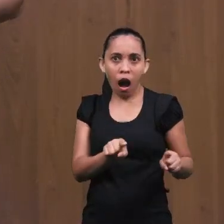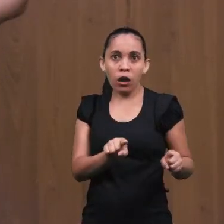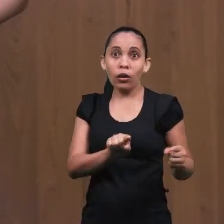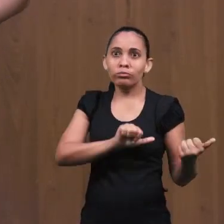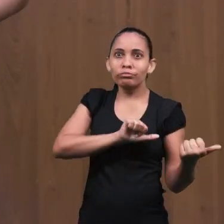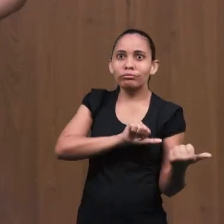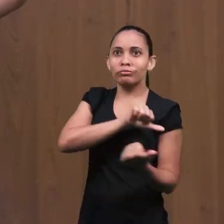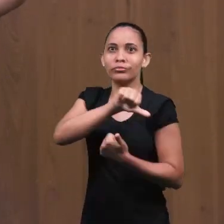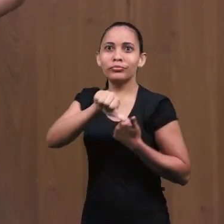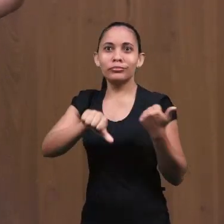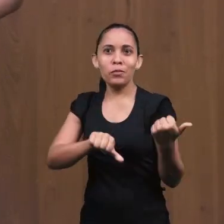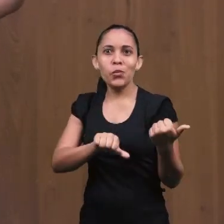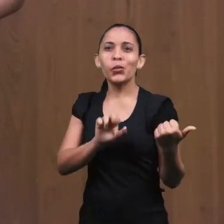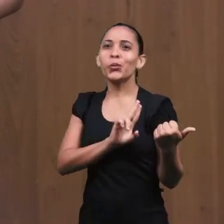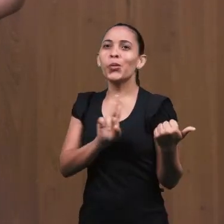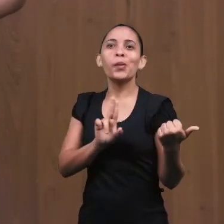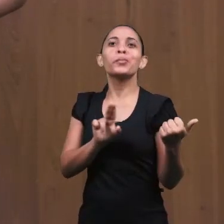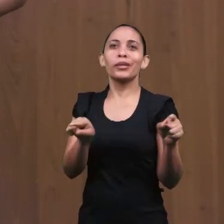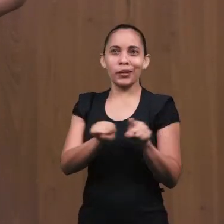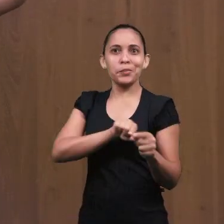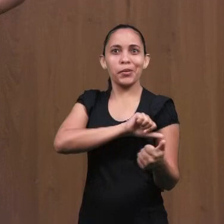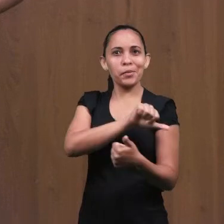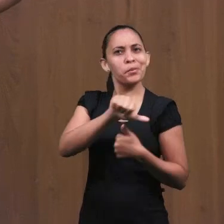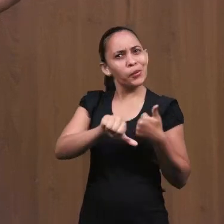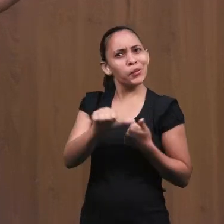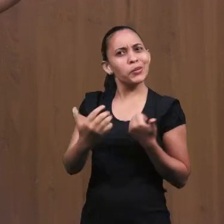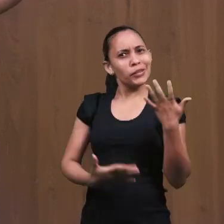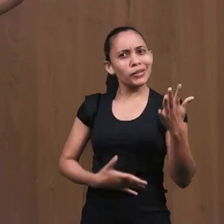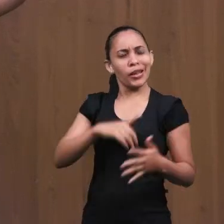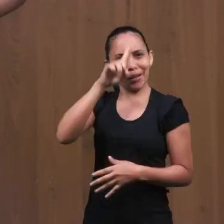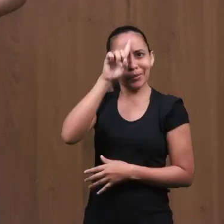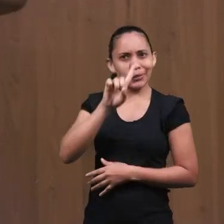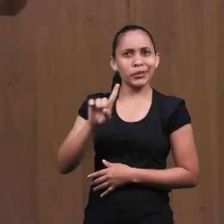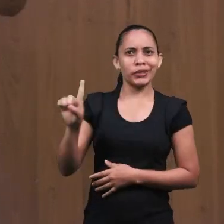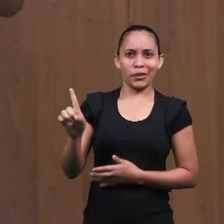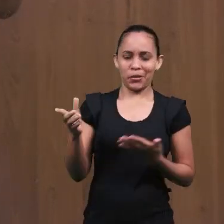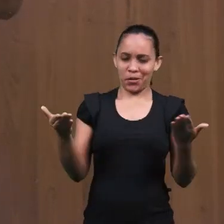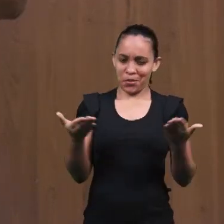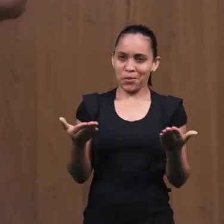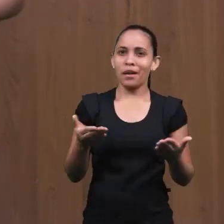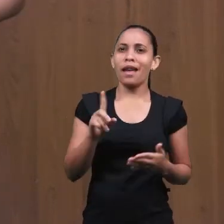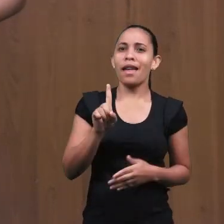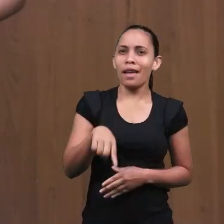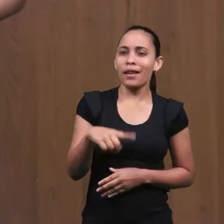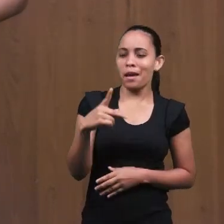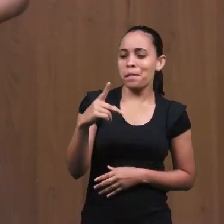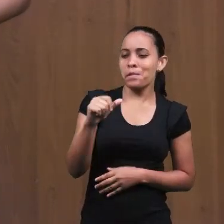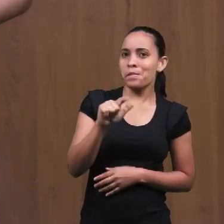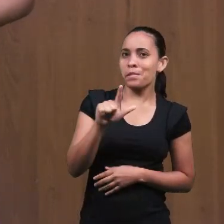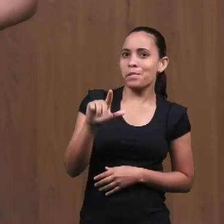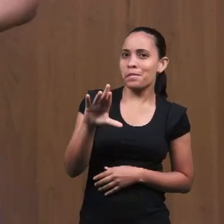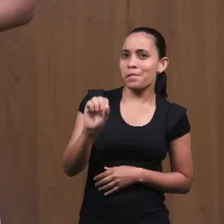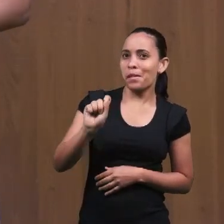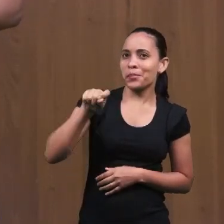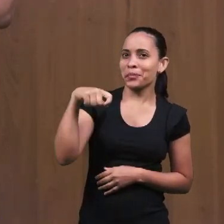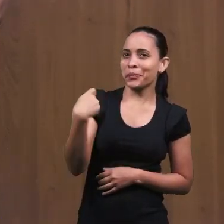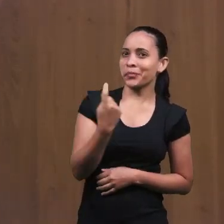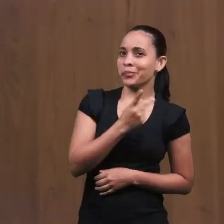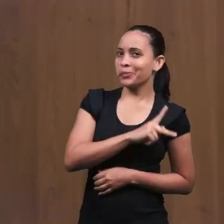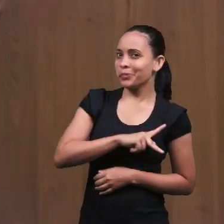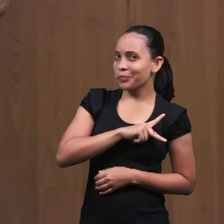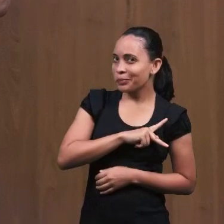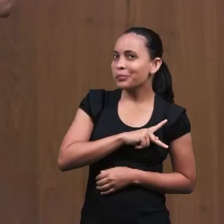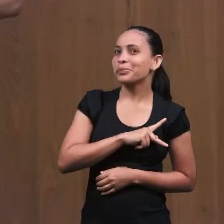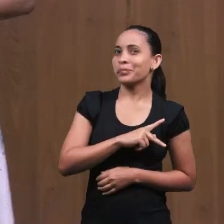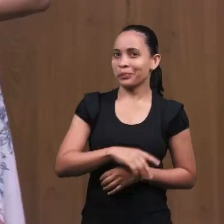un serviteur de Jésus qui prêche l'Évangile et en étant utilisé avec pouvoir dans les mains de Dieu.